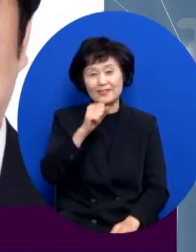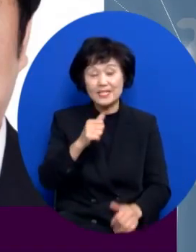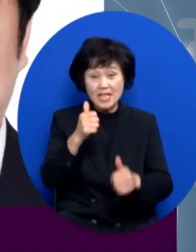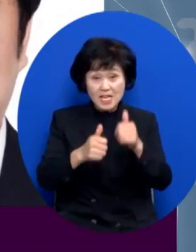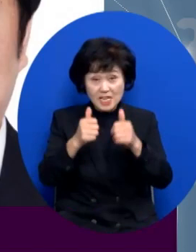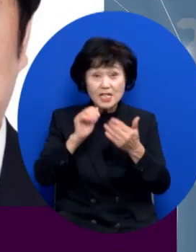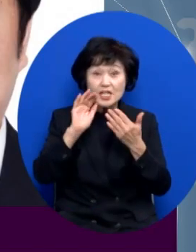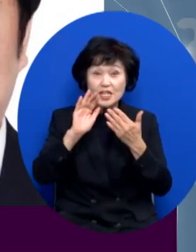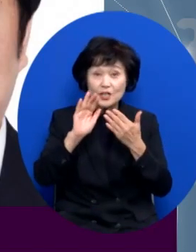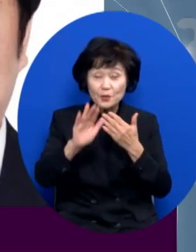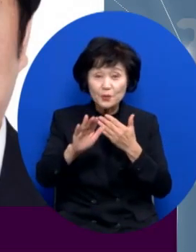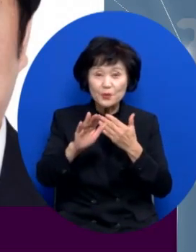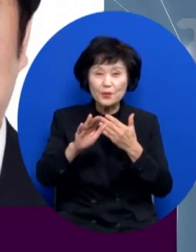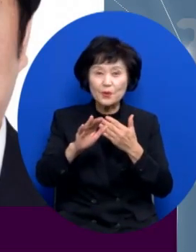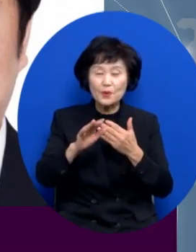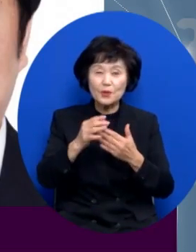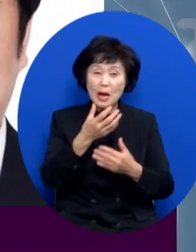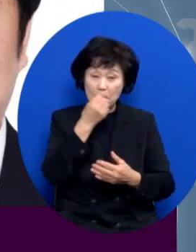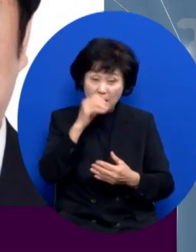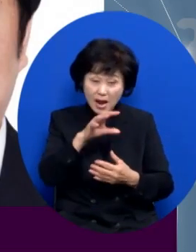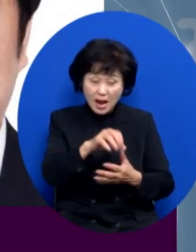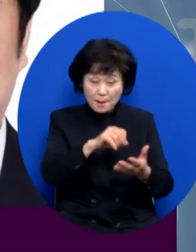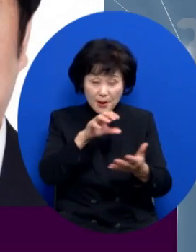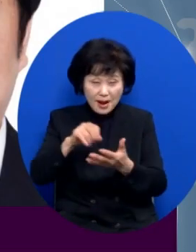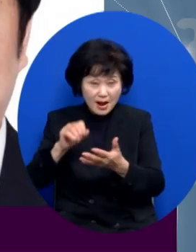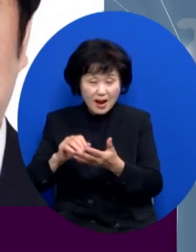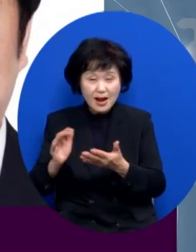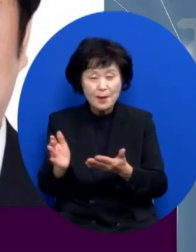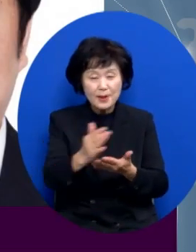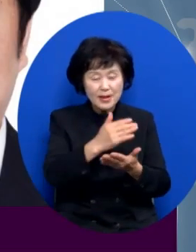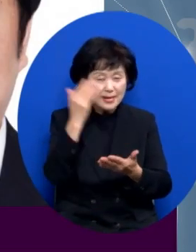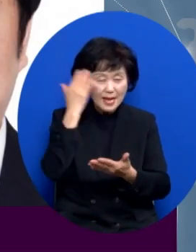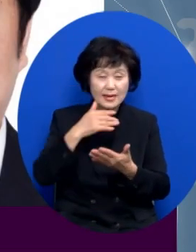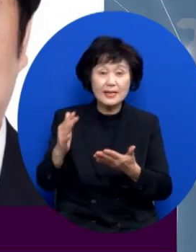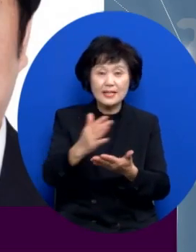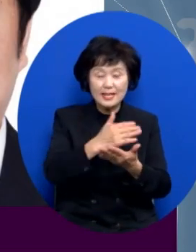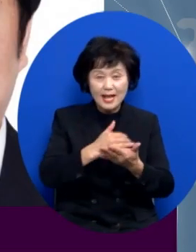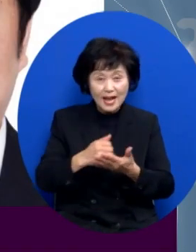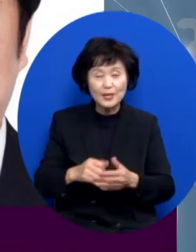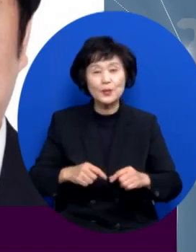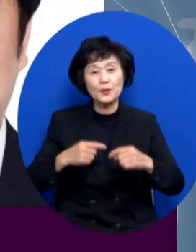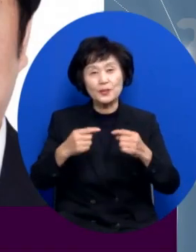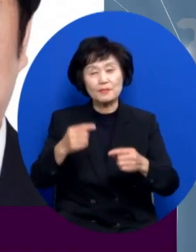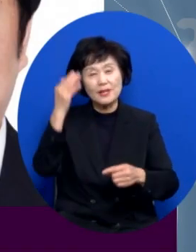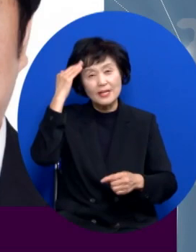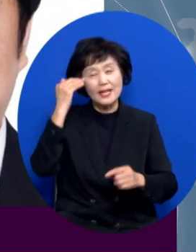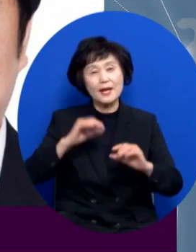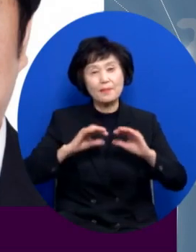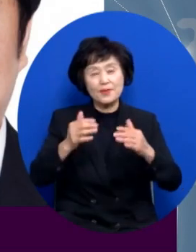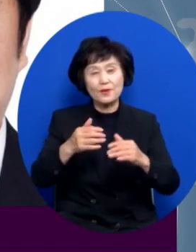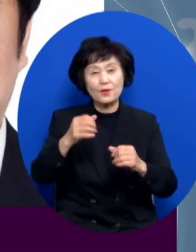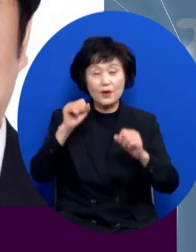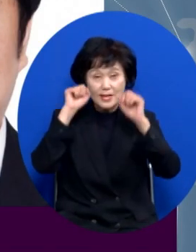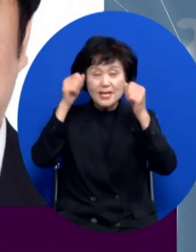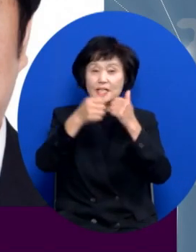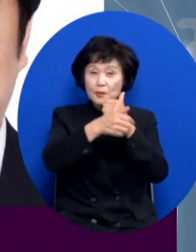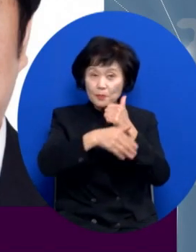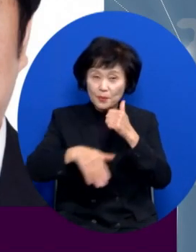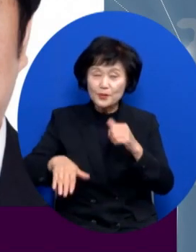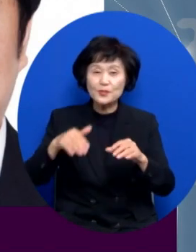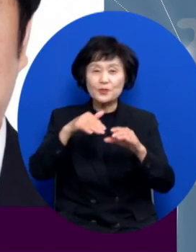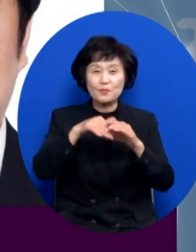경기 이후에 쓰레기 분리수거까지도 동참하며 대한민국의 스포츠